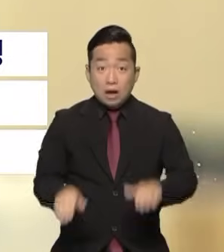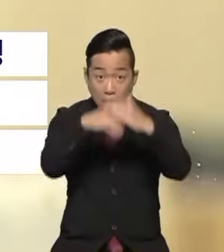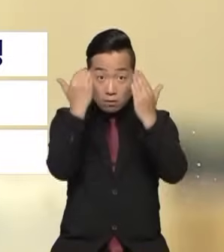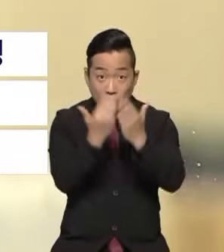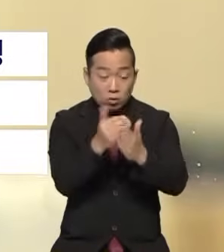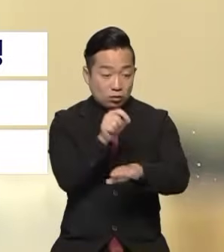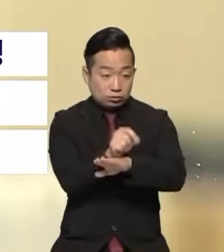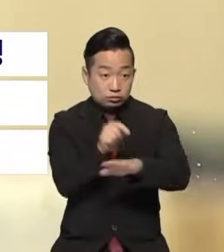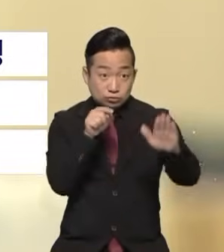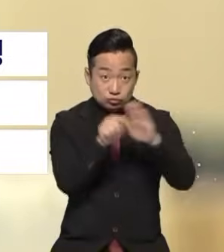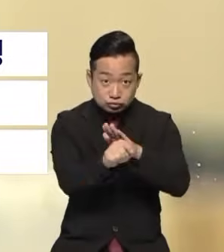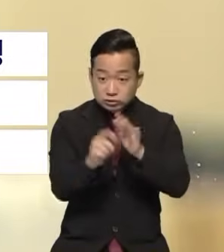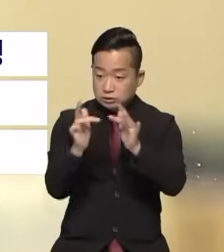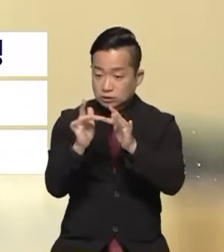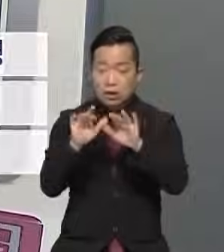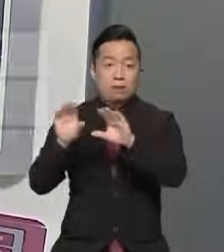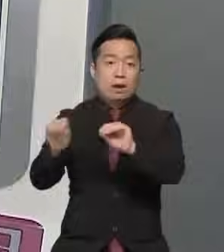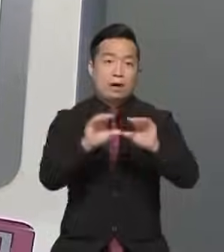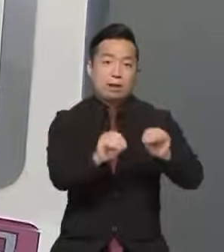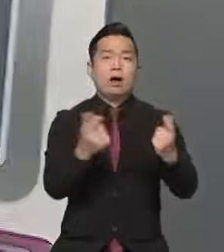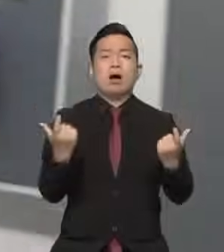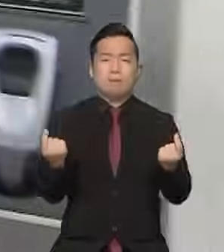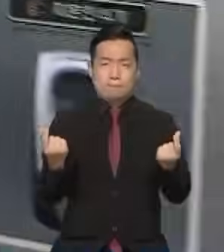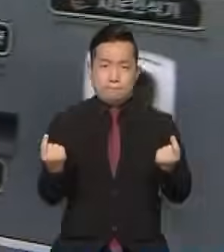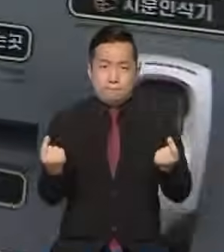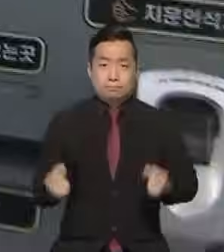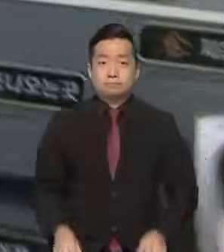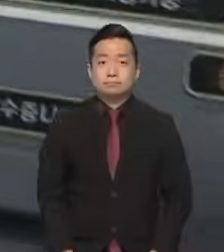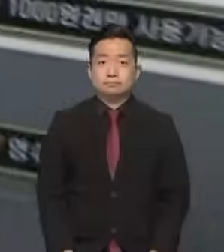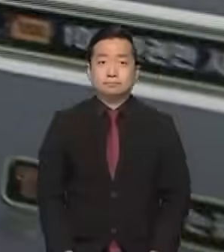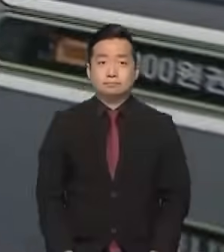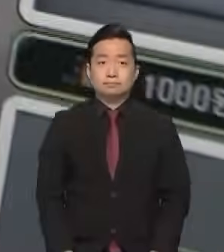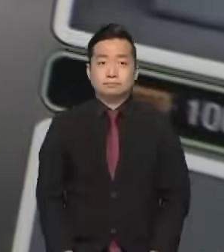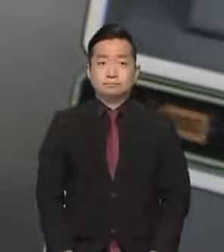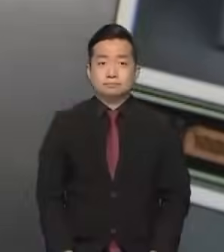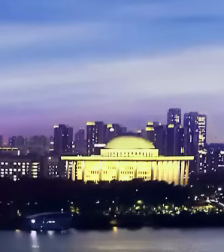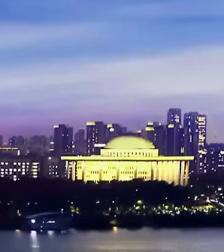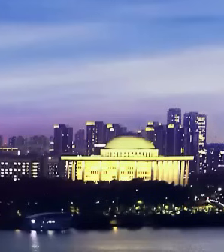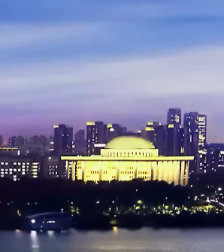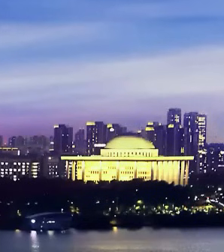온오프라인 민원 서류 발급이 온종일 멈췄습니다. SBS 사공선근입니다.